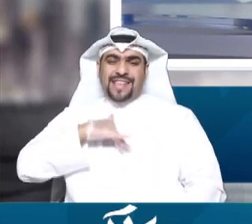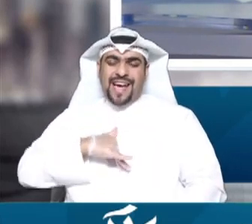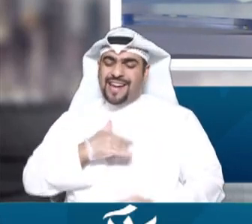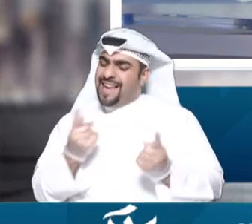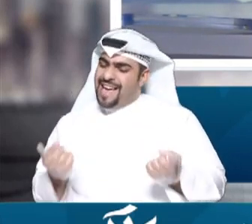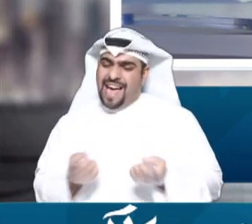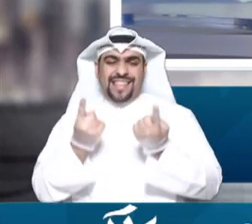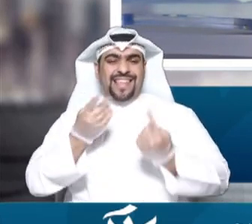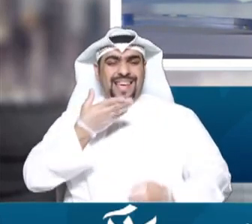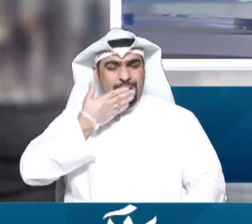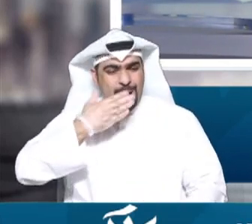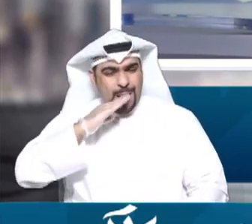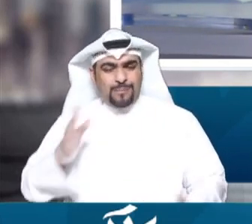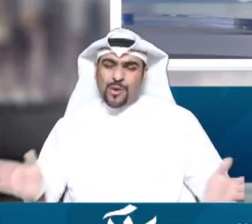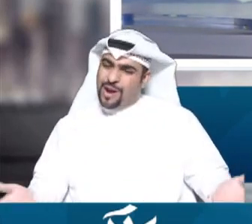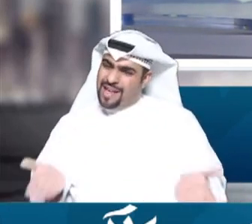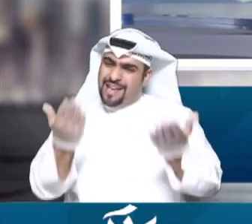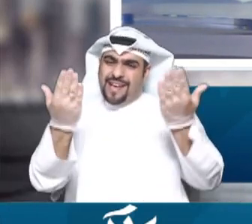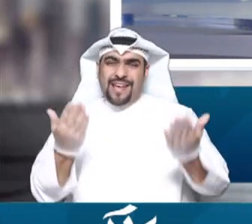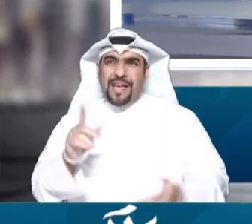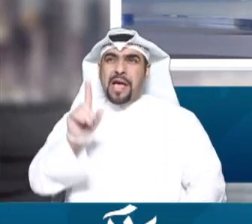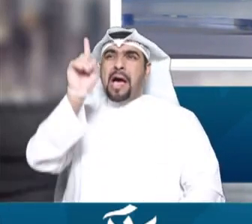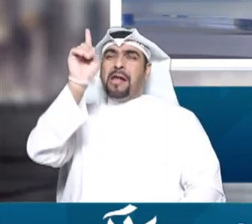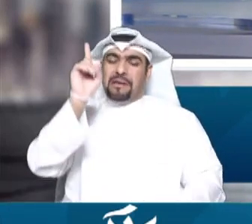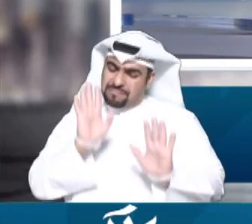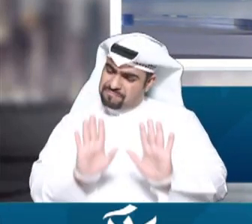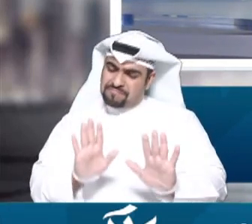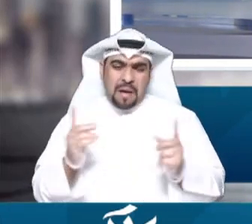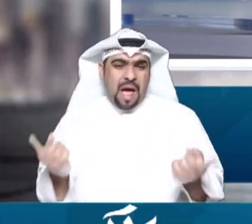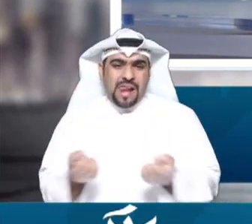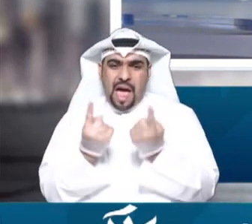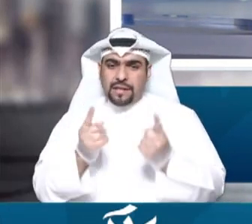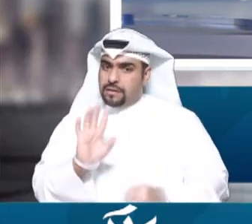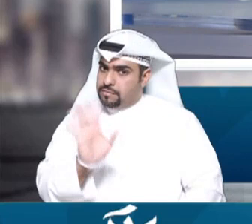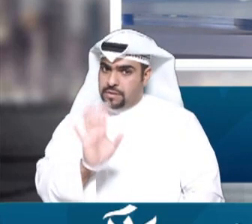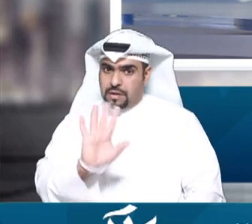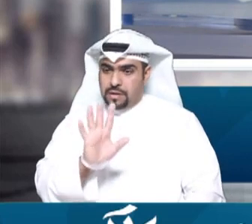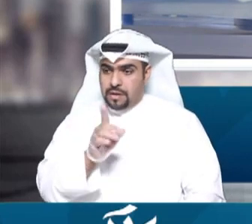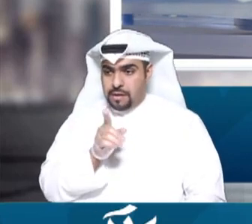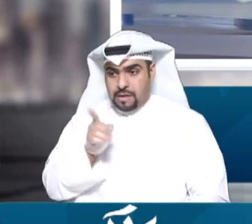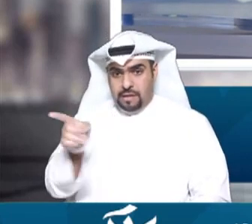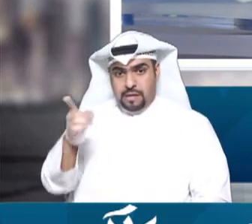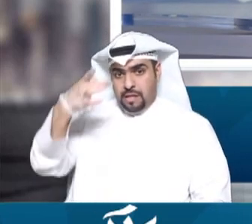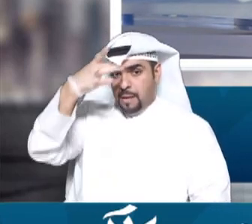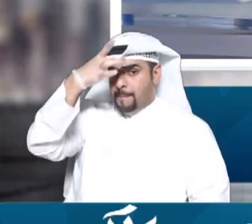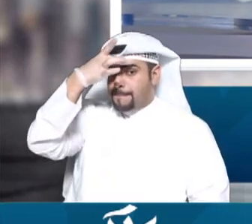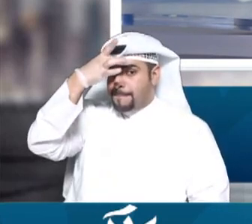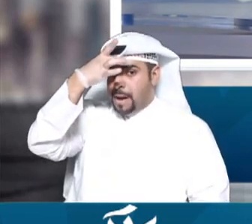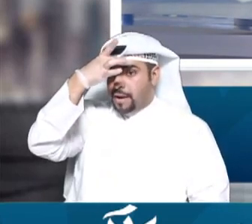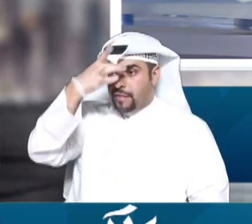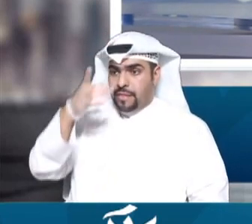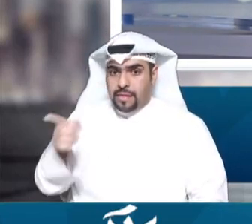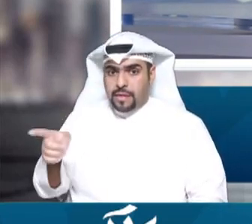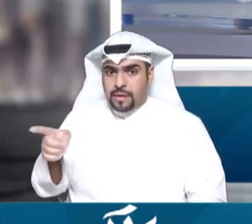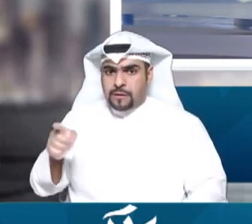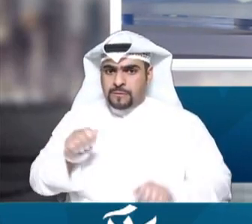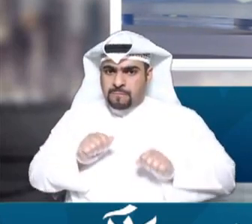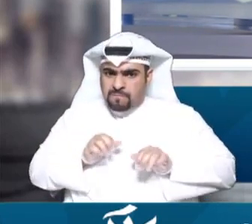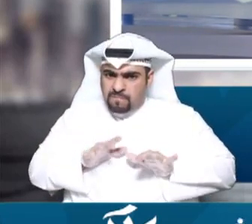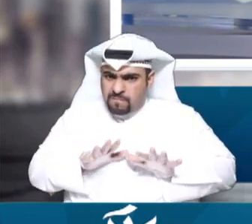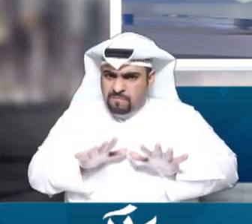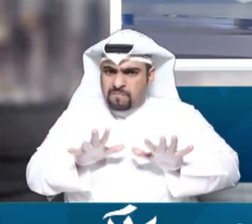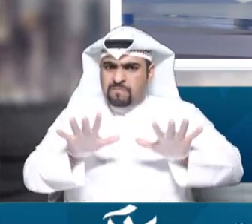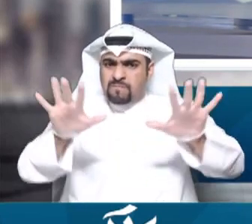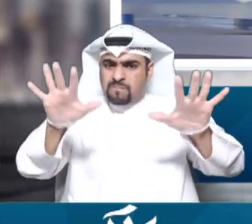كذا، بقدر ما الطرف الثاني اللي هو المرض ما يترك لك